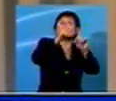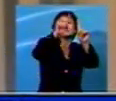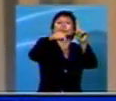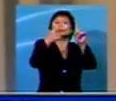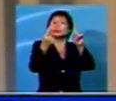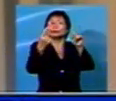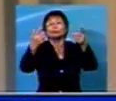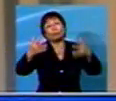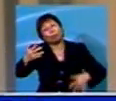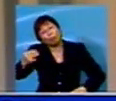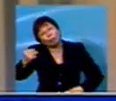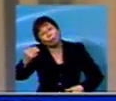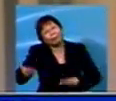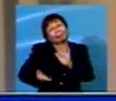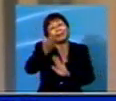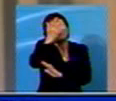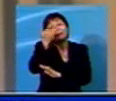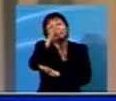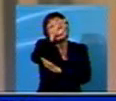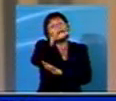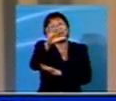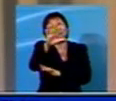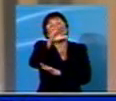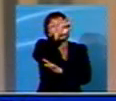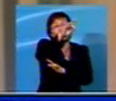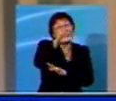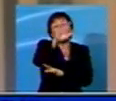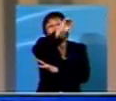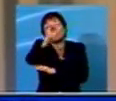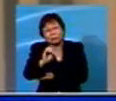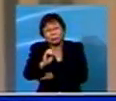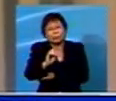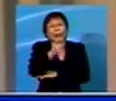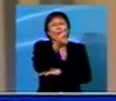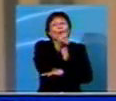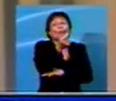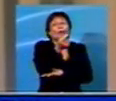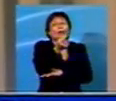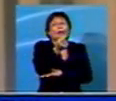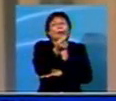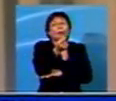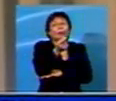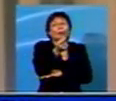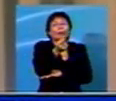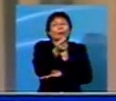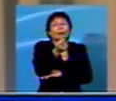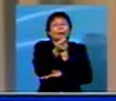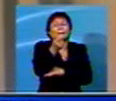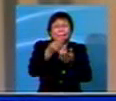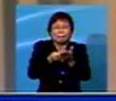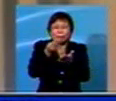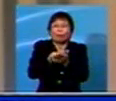Januari sebab Apa sebab 85% daripada kos ialah pas through